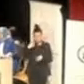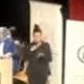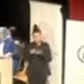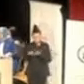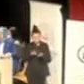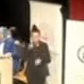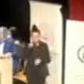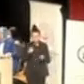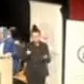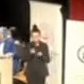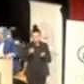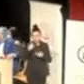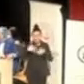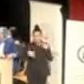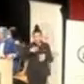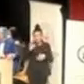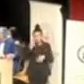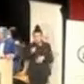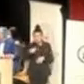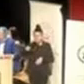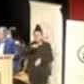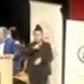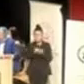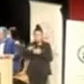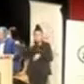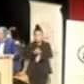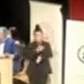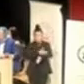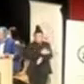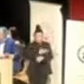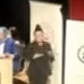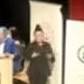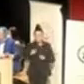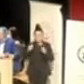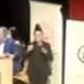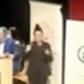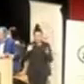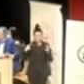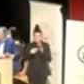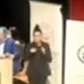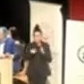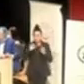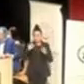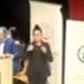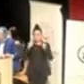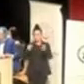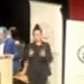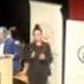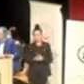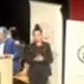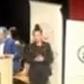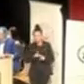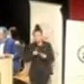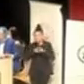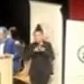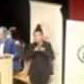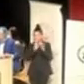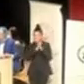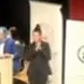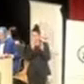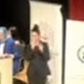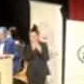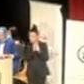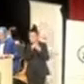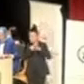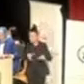başta engelli vatandaşlarımız olmak üzere tüm vatandaşlarımızı hizmet götürmeye başlıyoruz. Ve bunu bir önem veriyoruz. Dijital kütüphane sistemi 3